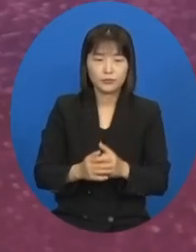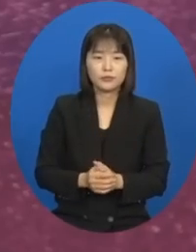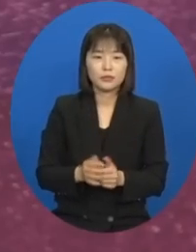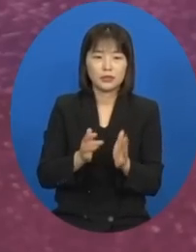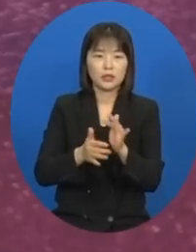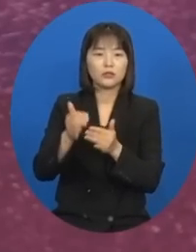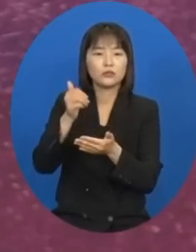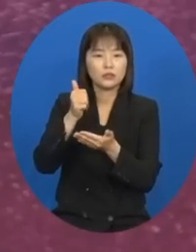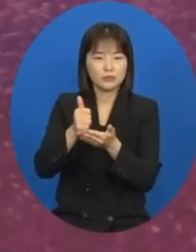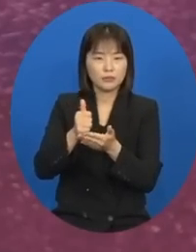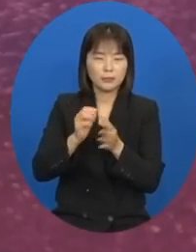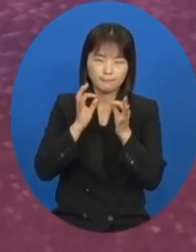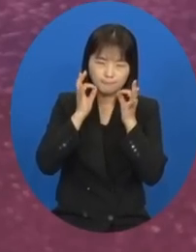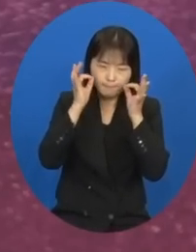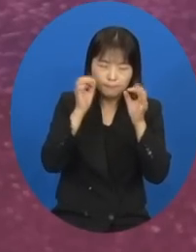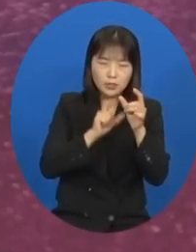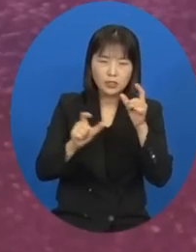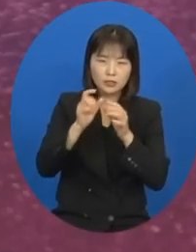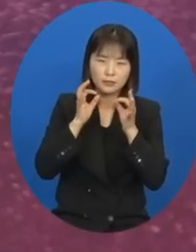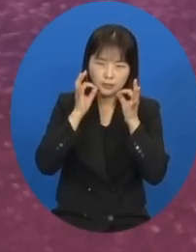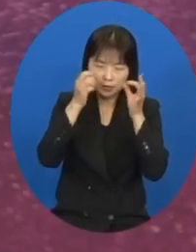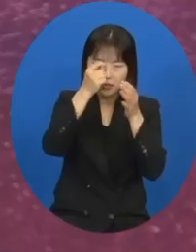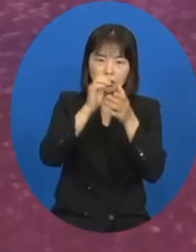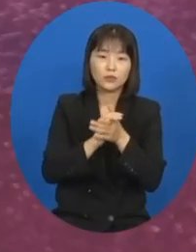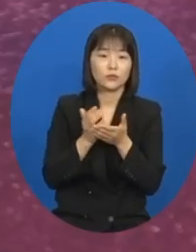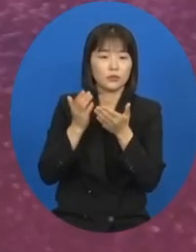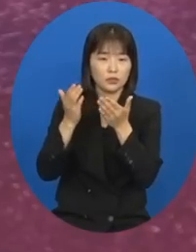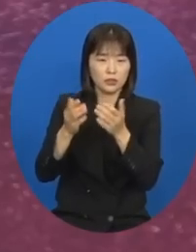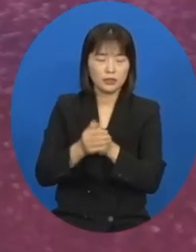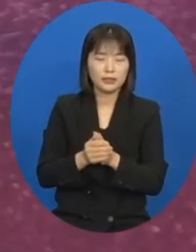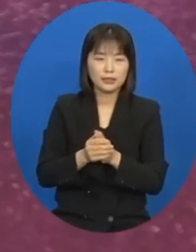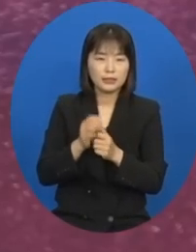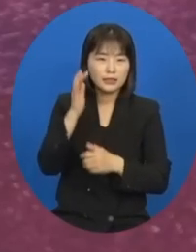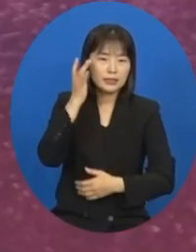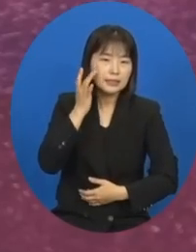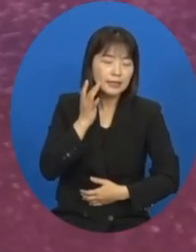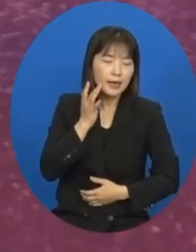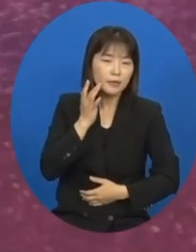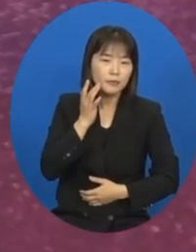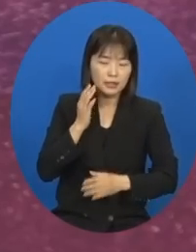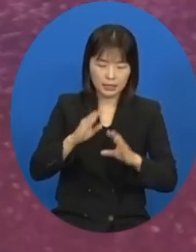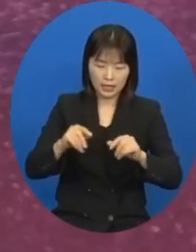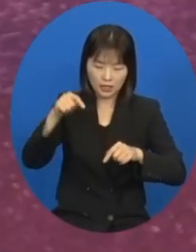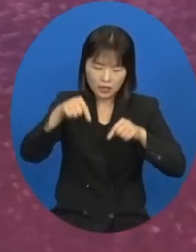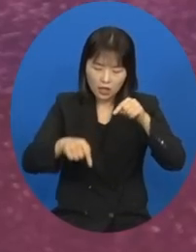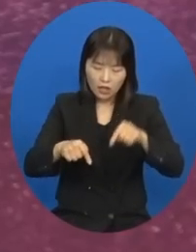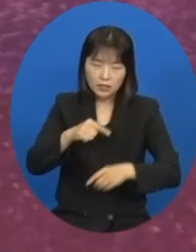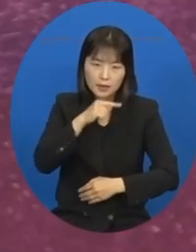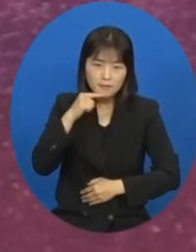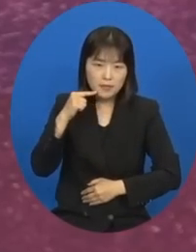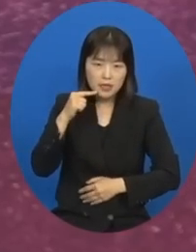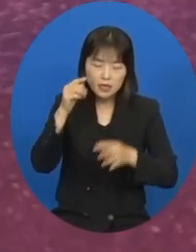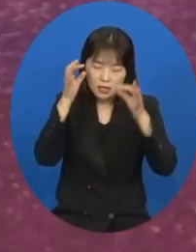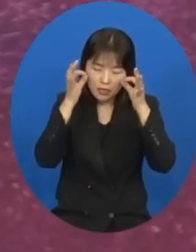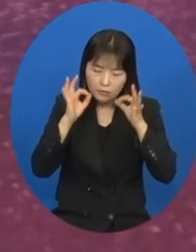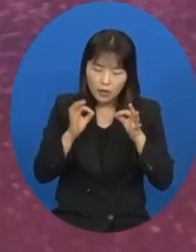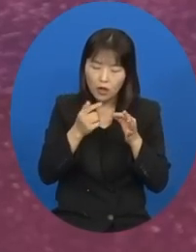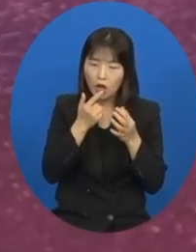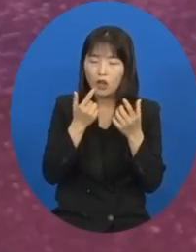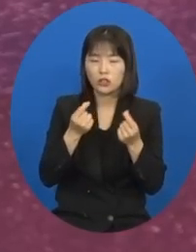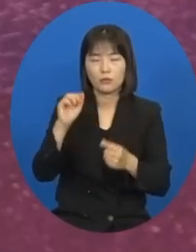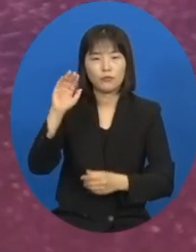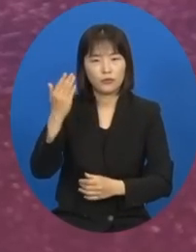예수께서 힘쓰고에서 더욱 간절히 기도하시니 땀이 땅에 떨어지는 핏방울 같이 되더라